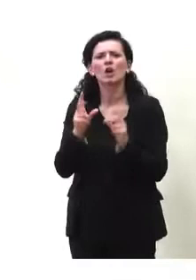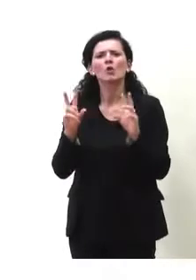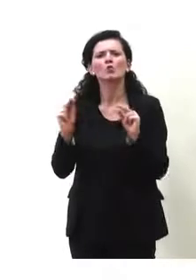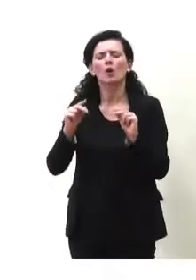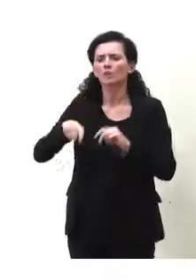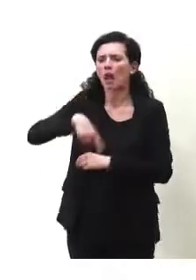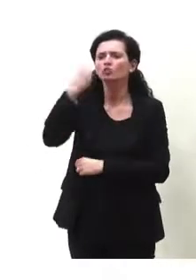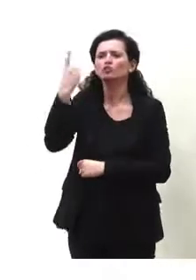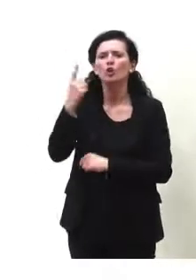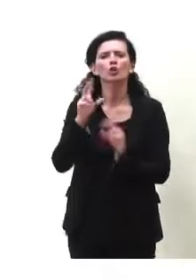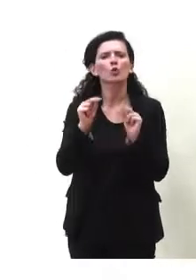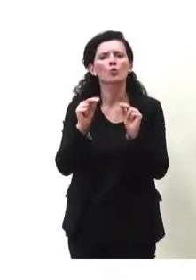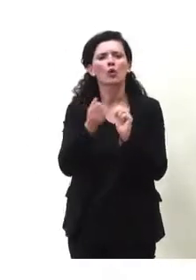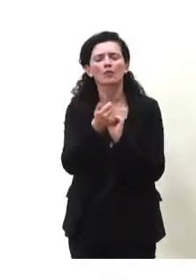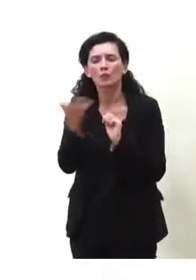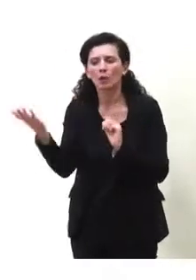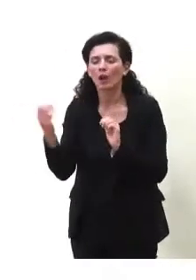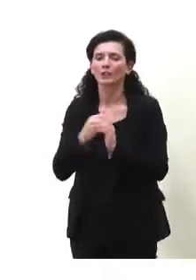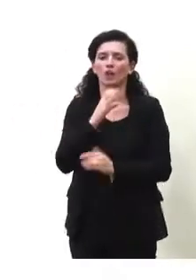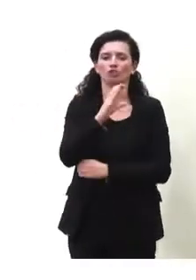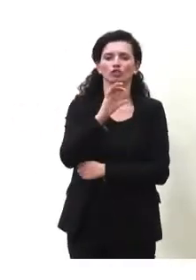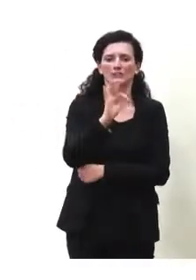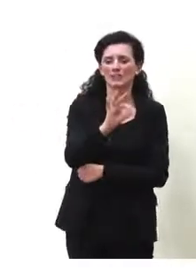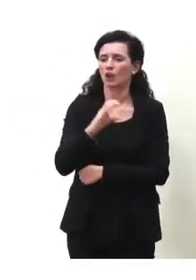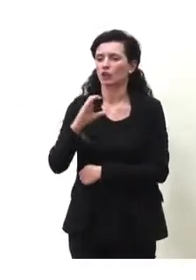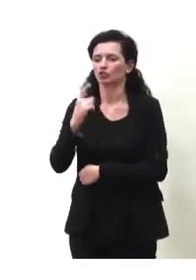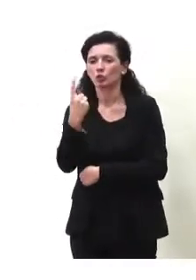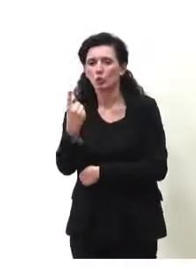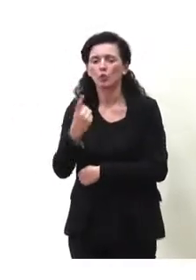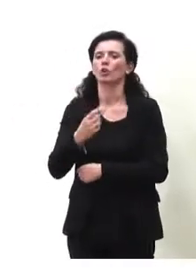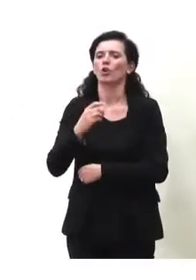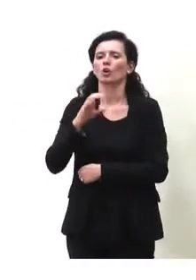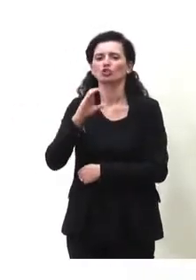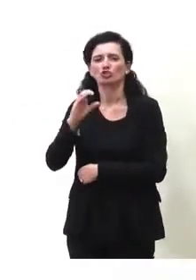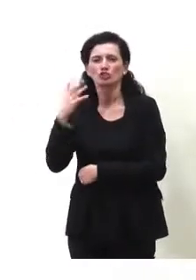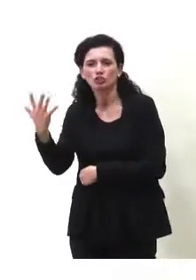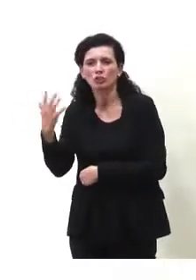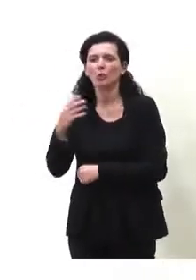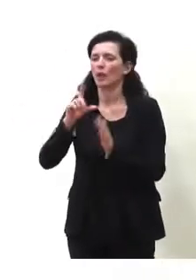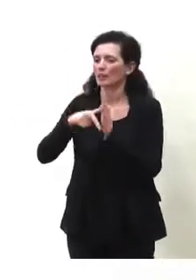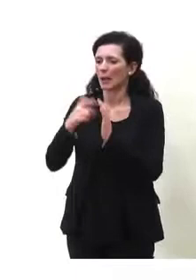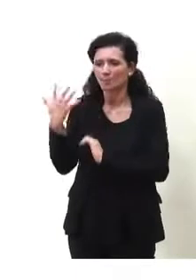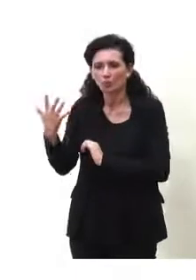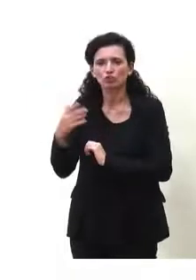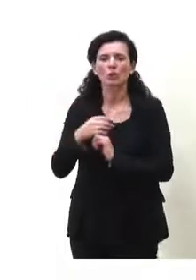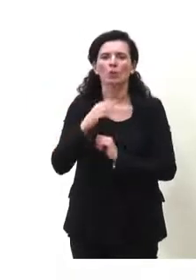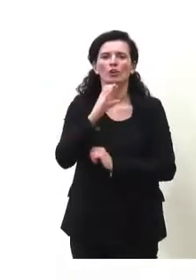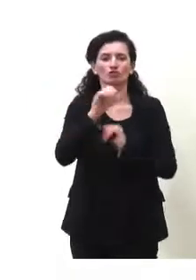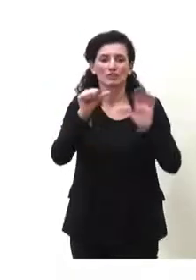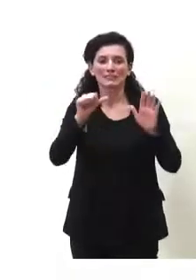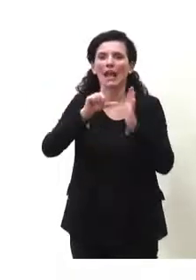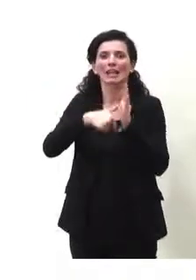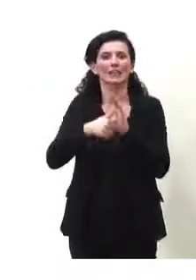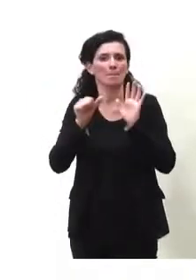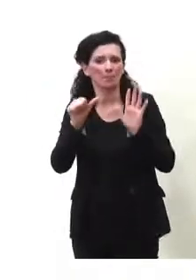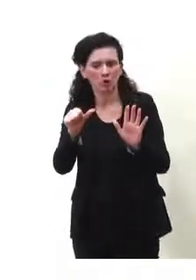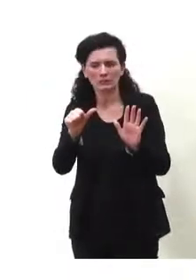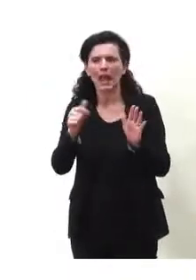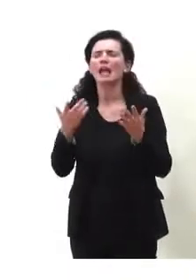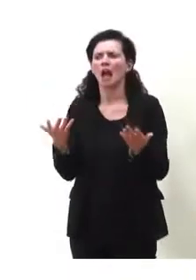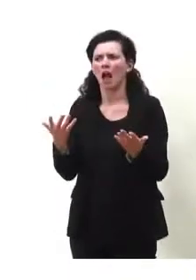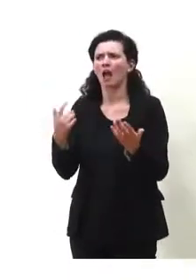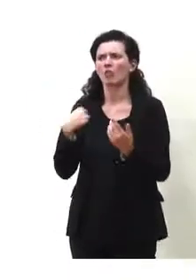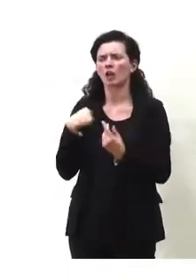giorno ho? C0 i casi al tempo 0, C1 i casi al tempo 1, C5 i casi al tempo 5, C6 i casi al tempo 6. Mi